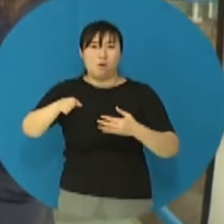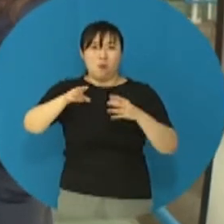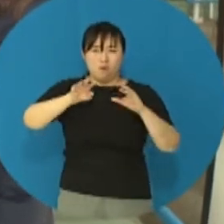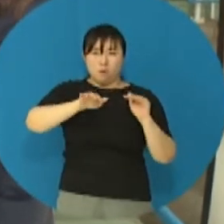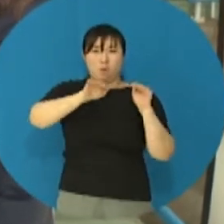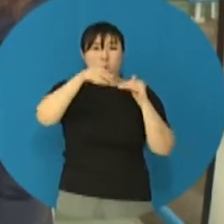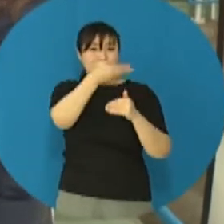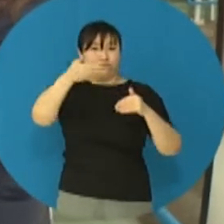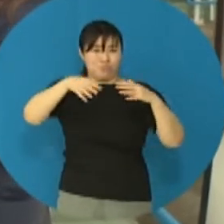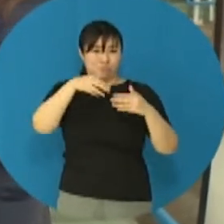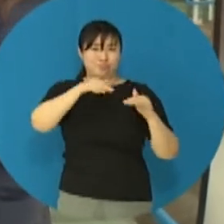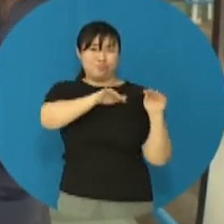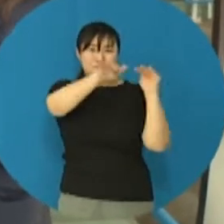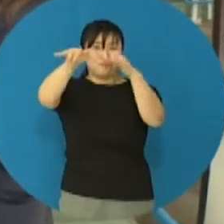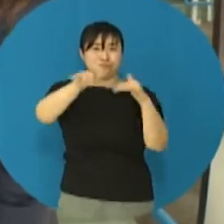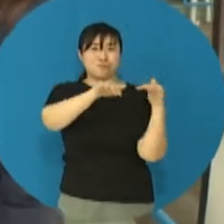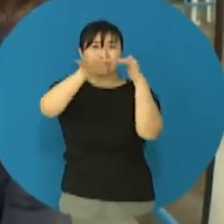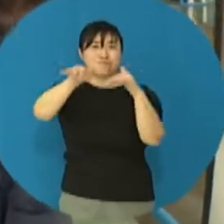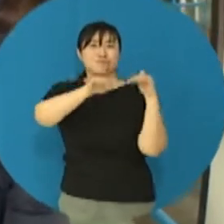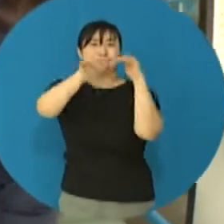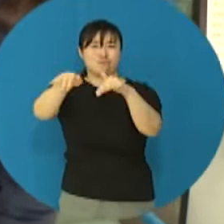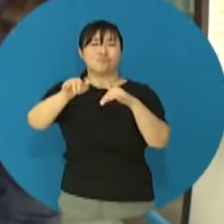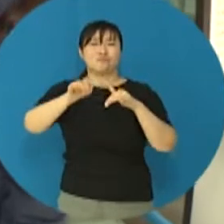へ送ってるんですね。